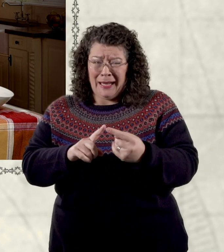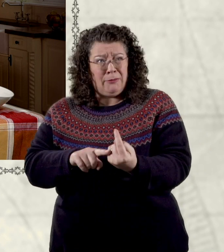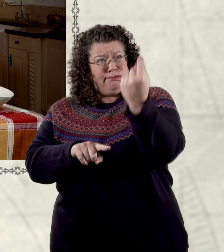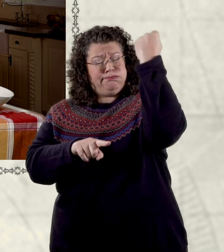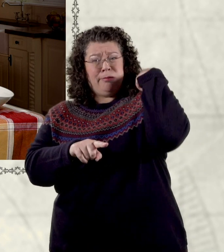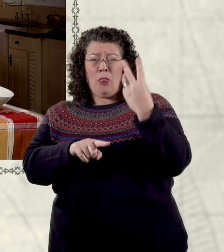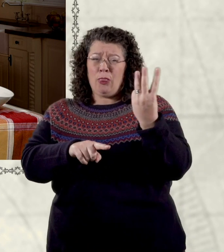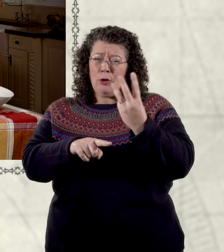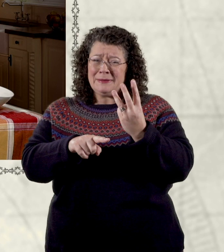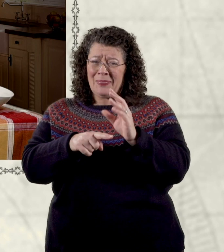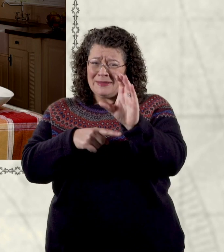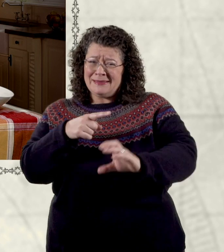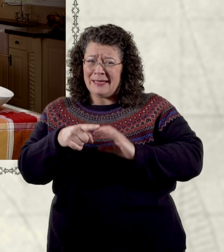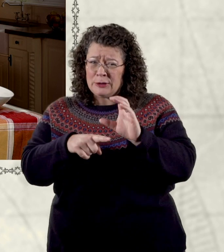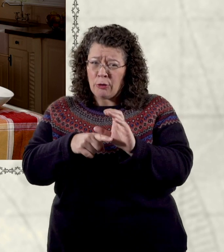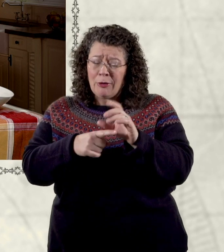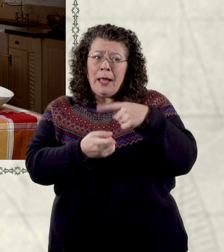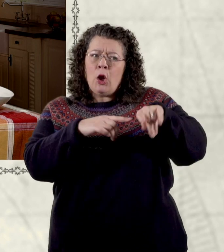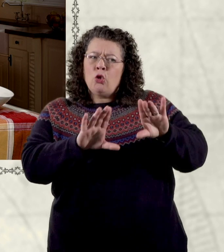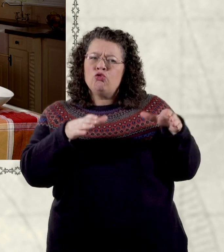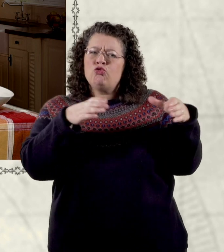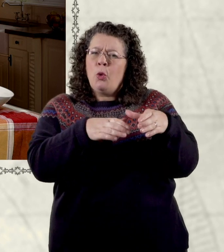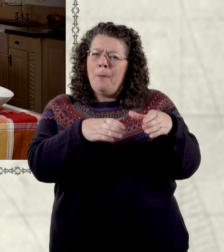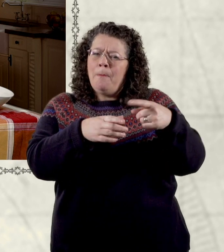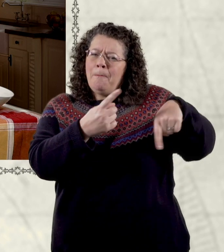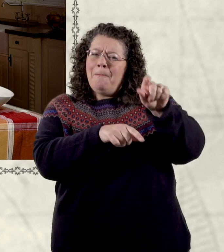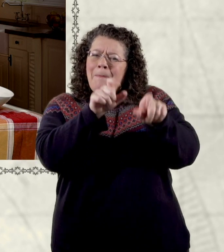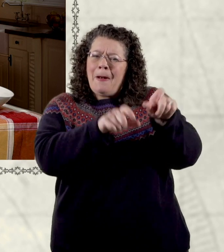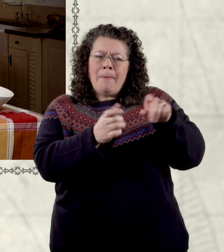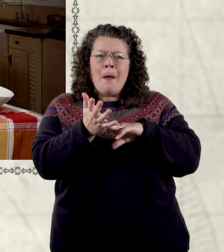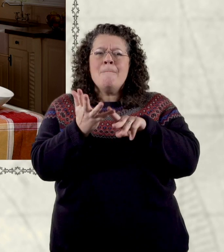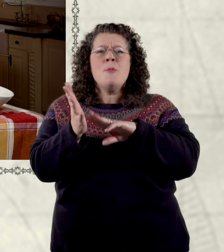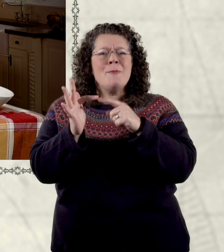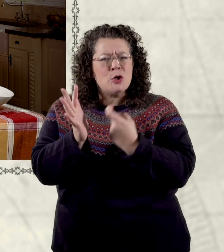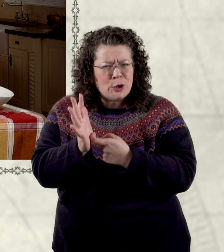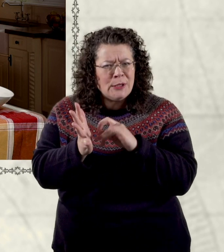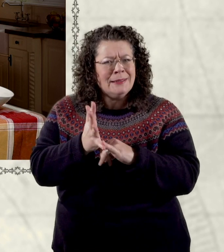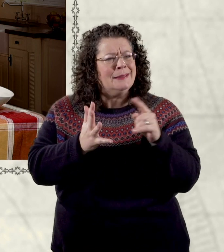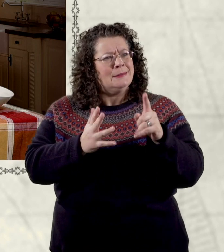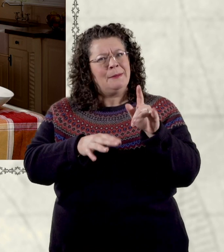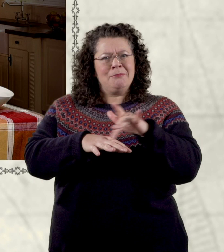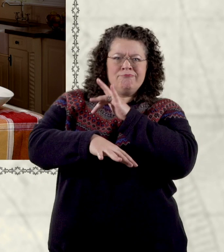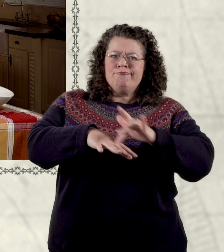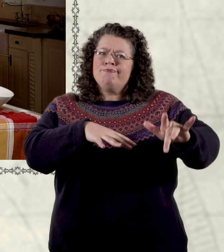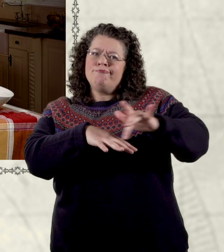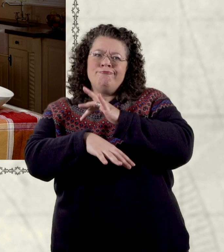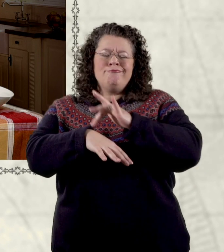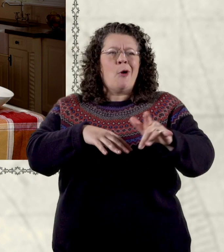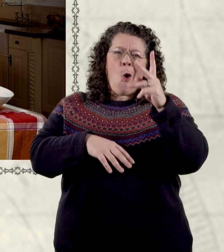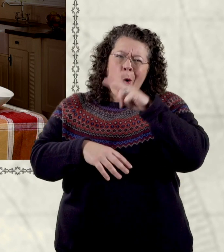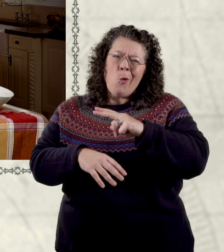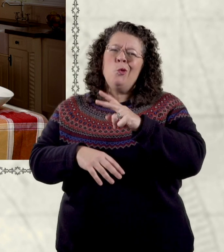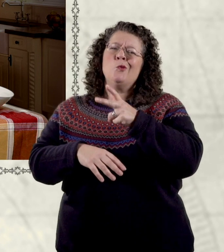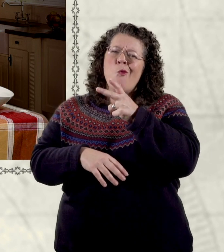oedd grŵp o bobl o'r enw'r Mummers, a bydden nhw yn perfformio rhywbeth o'r enw dramau hen